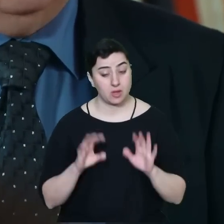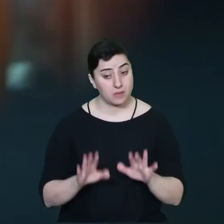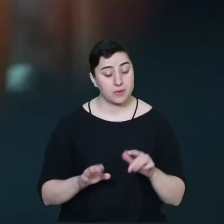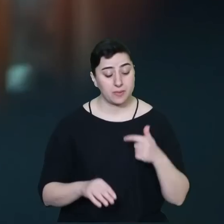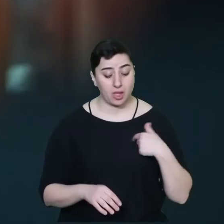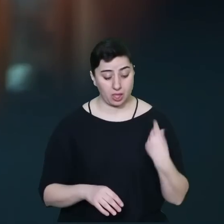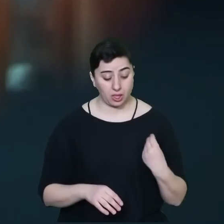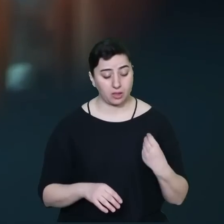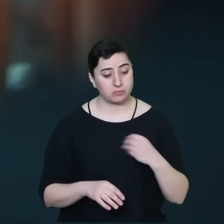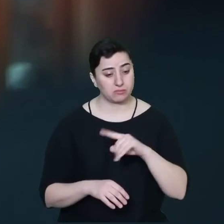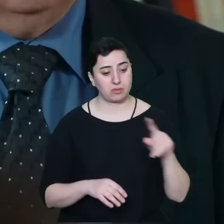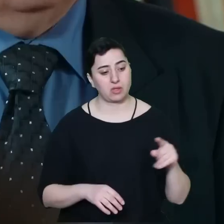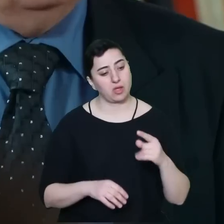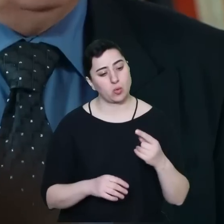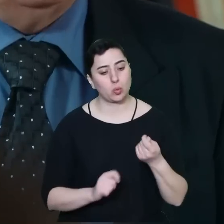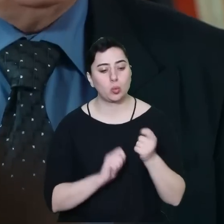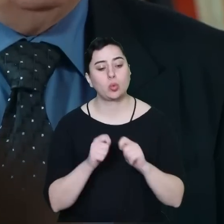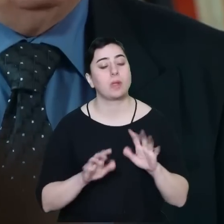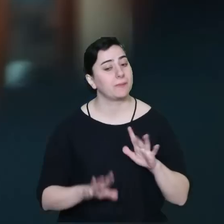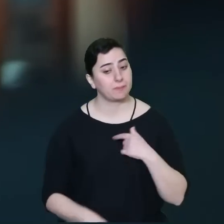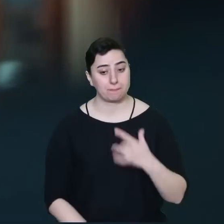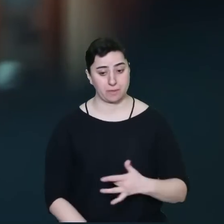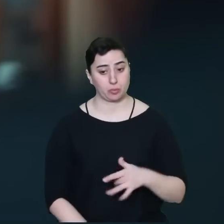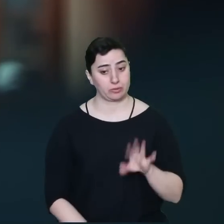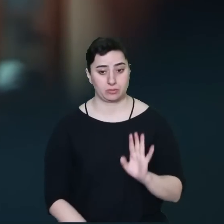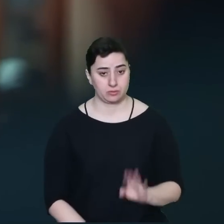benim iyi niyetimi suistimal etmeyin. Bundan hiç hoşlanmam.